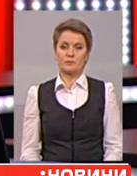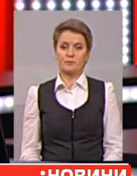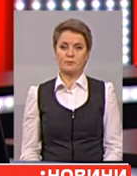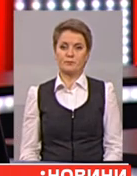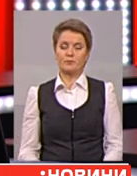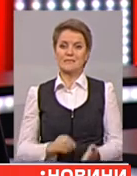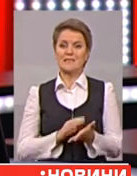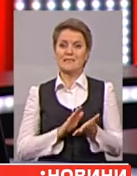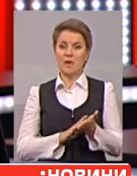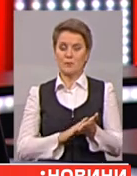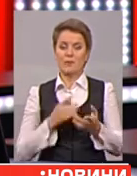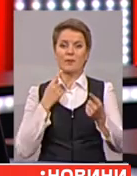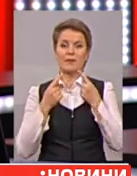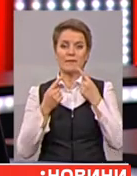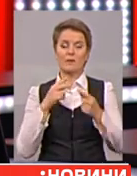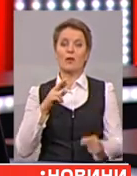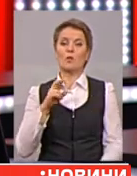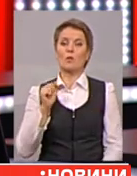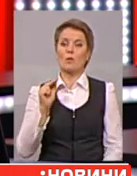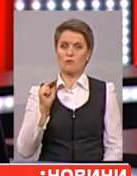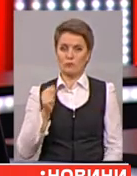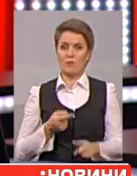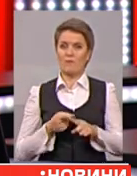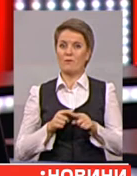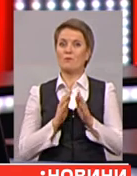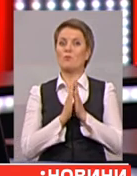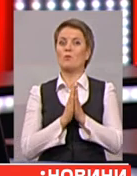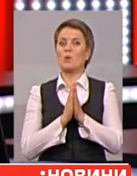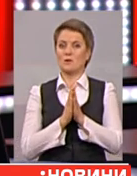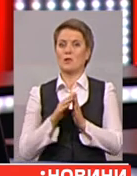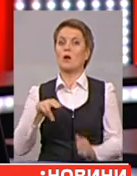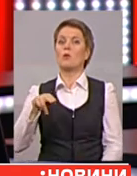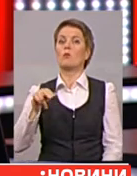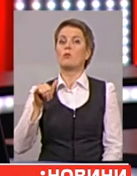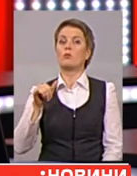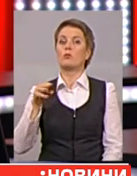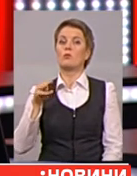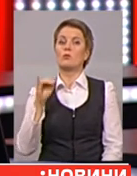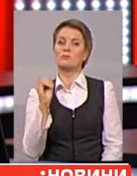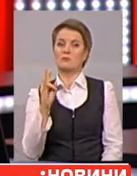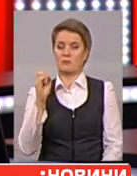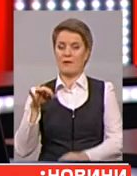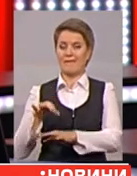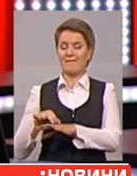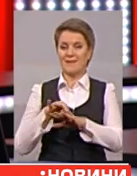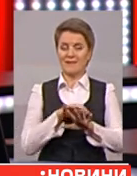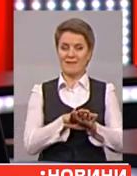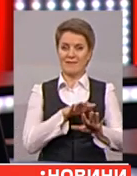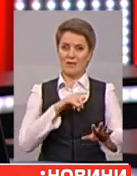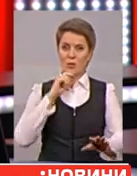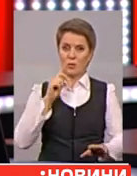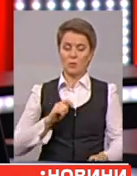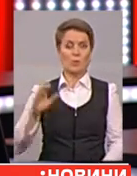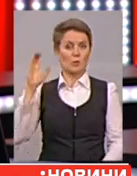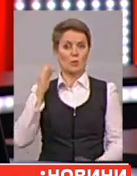Запис інтерв'ю Віктора Януковича, де він просить Путіна ввести війська в Україну, досліджував сьогодні Оболонський райсуд столиці. Сьогодні там